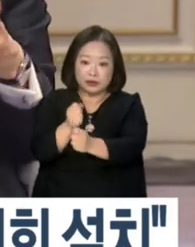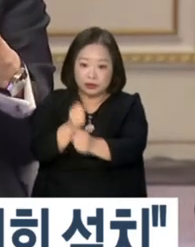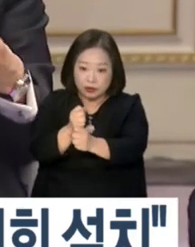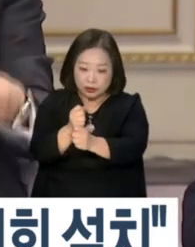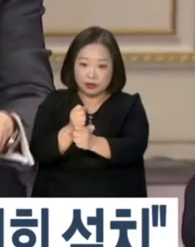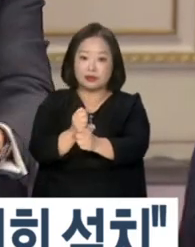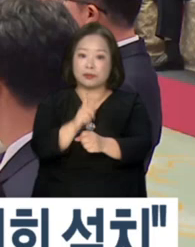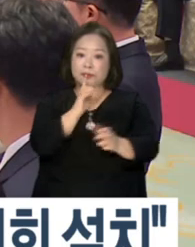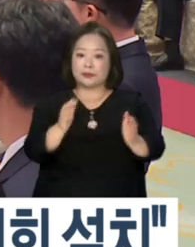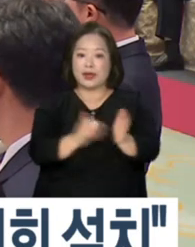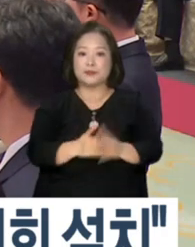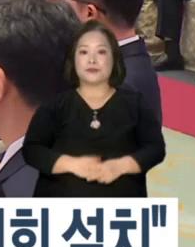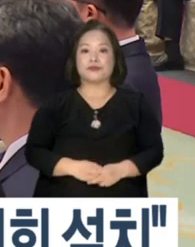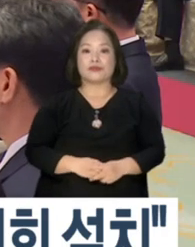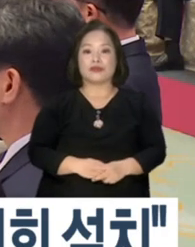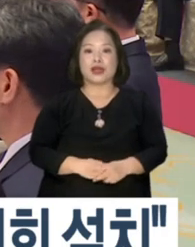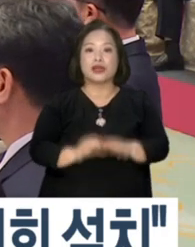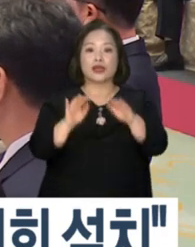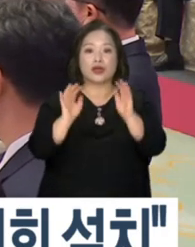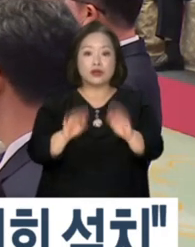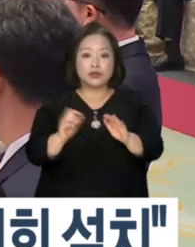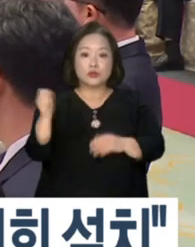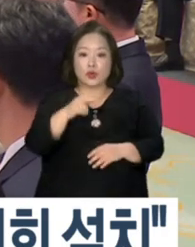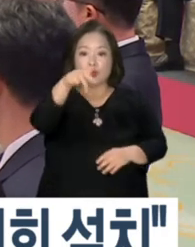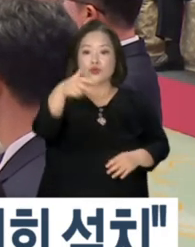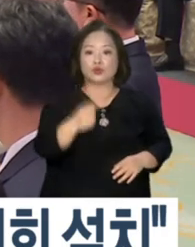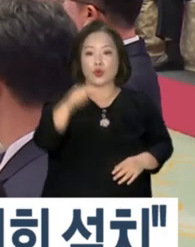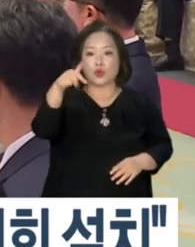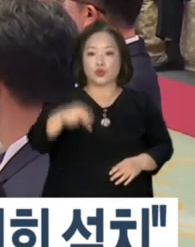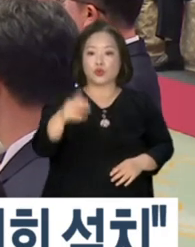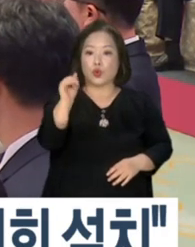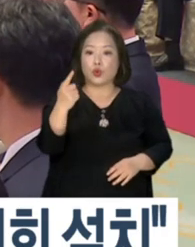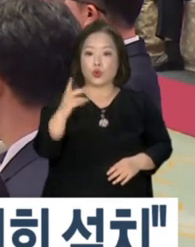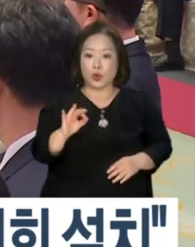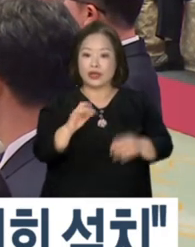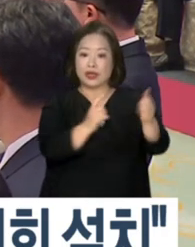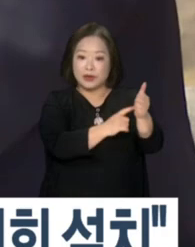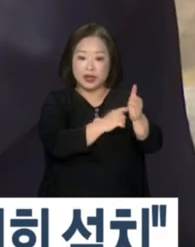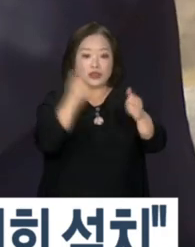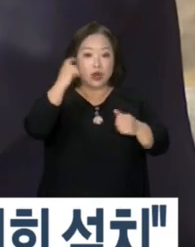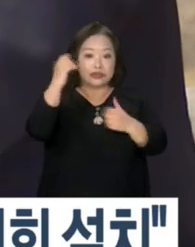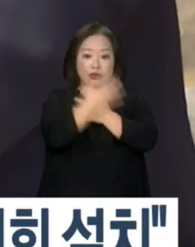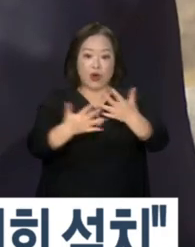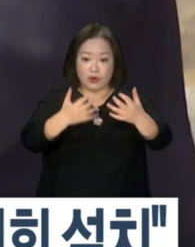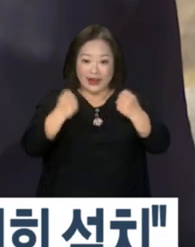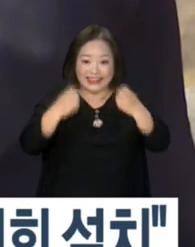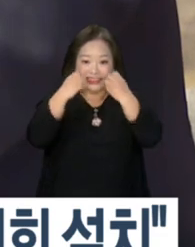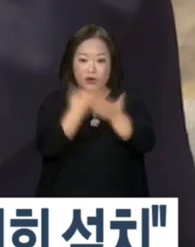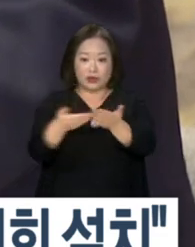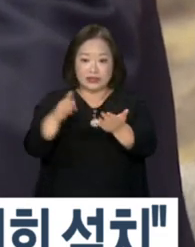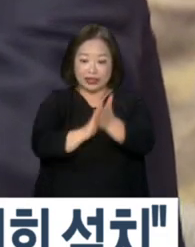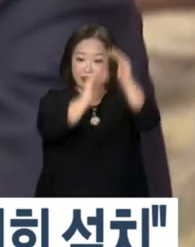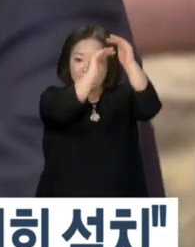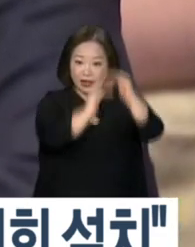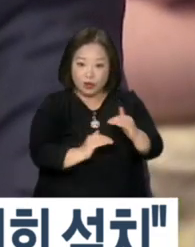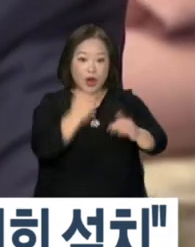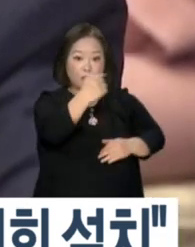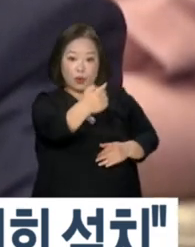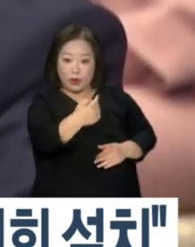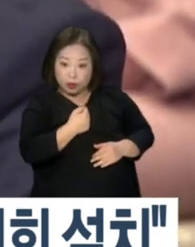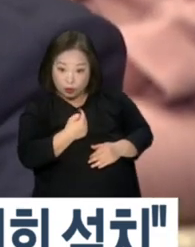완성하겠다고 밝혔습니다 조규홍 보건복지부 장관으로부터 정신건강정책 혁신 방안의 보 받은